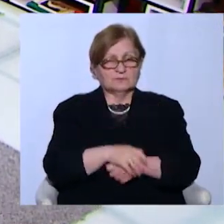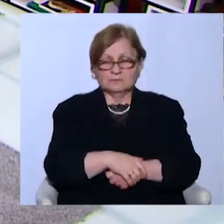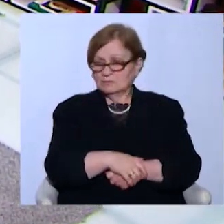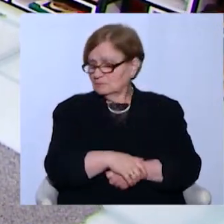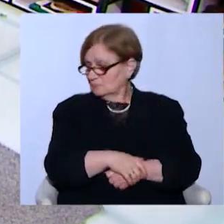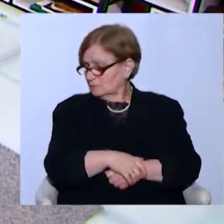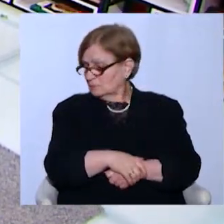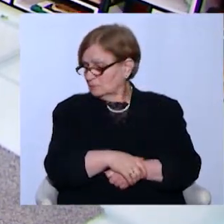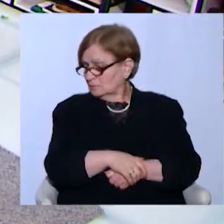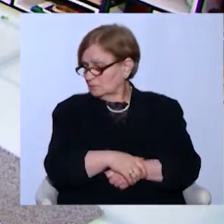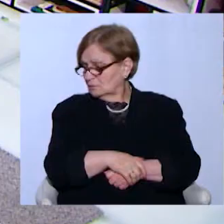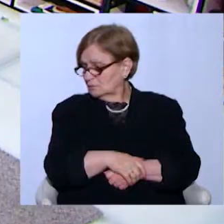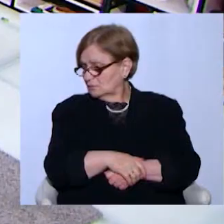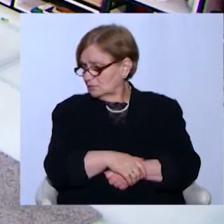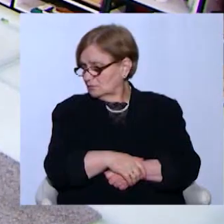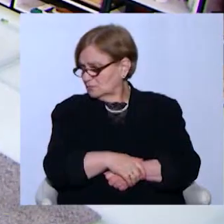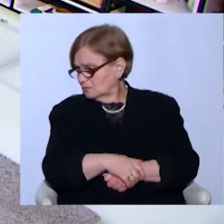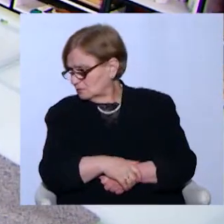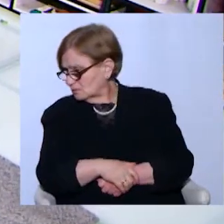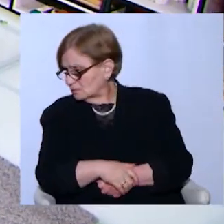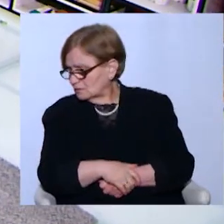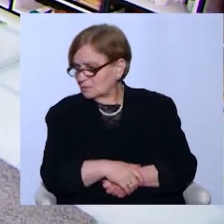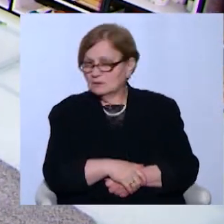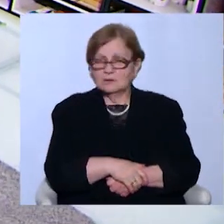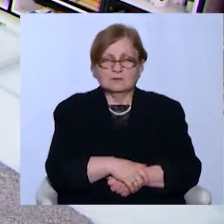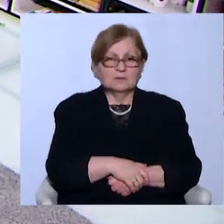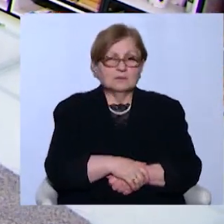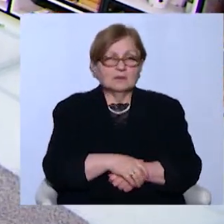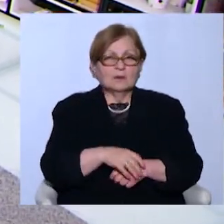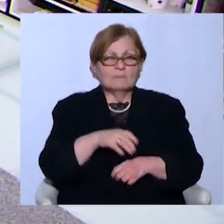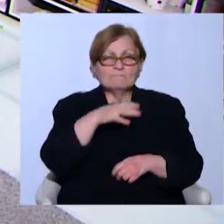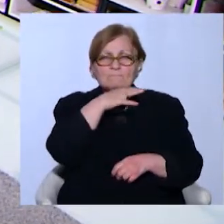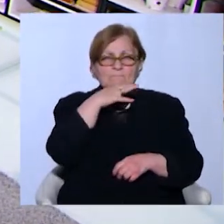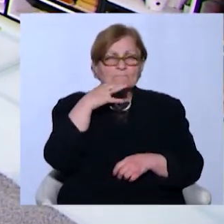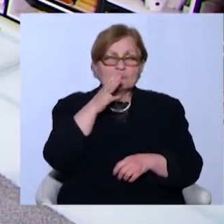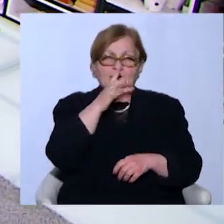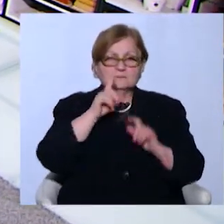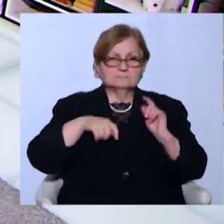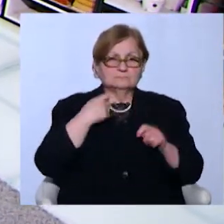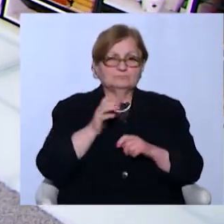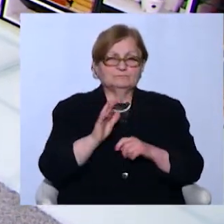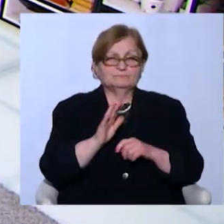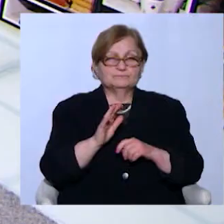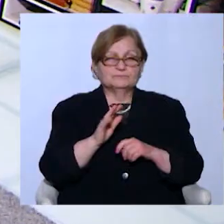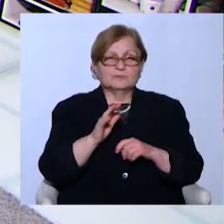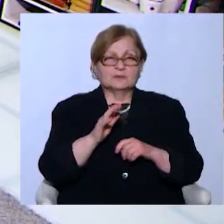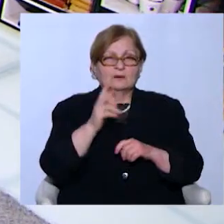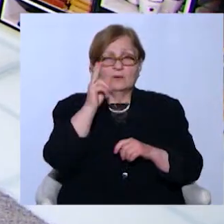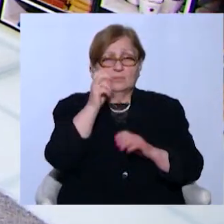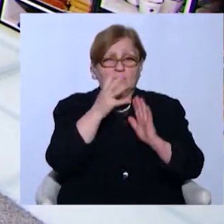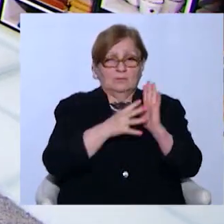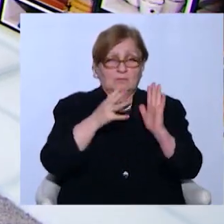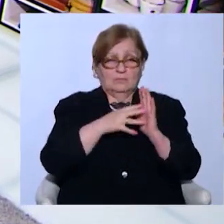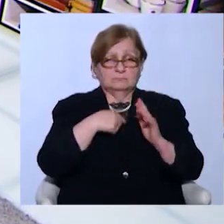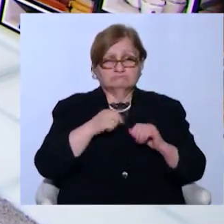უნდა მოიფიქროთ რამე ისეთი რაც გამოთვლებში დროს არ დაგაკარგინებთ. მაგალითად ეხლა აქ რო მე მომენდომებინა